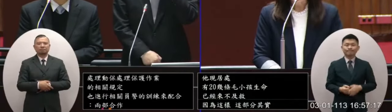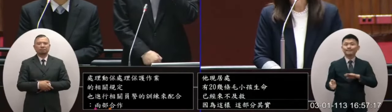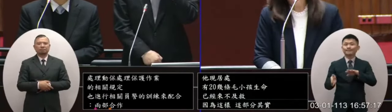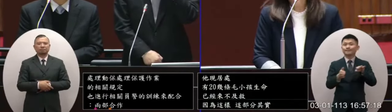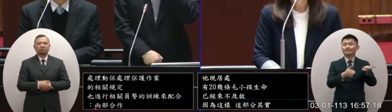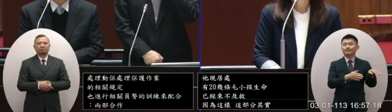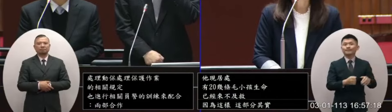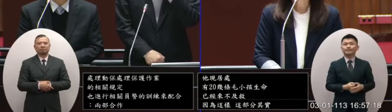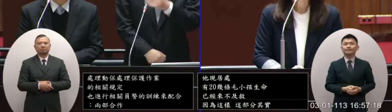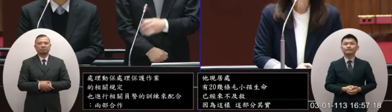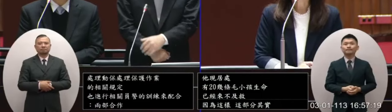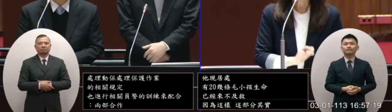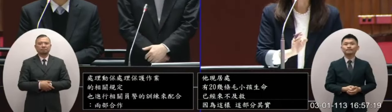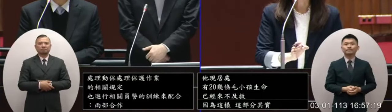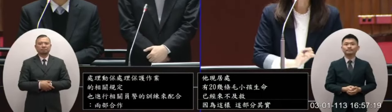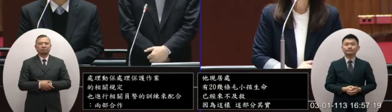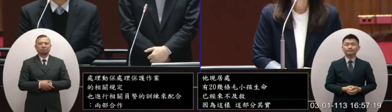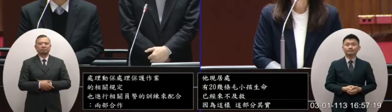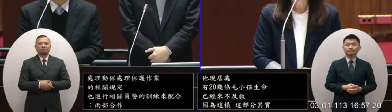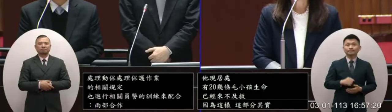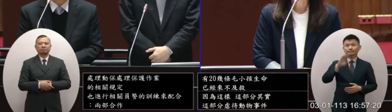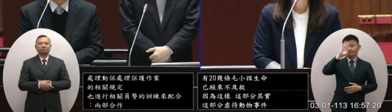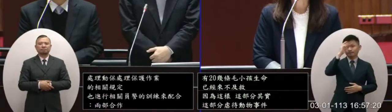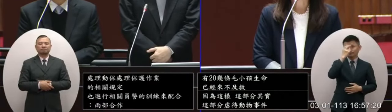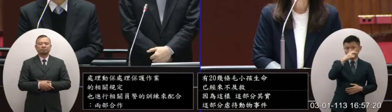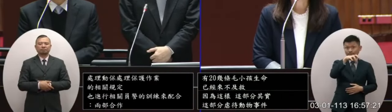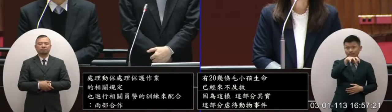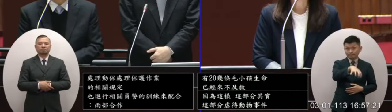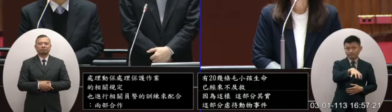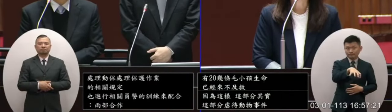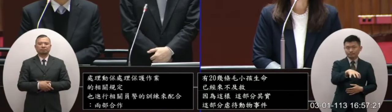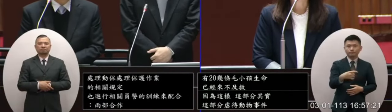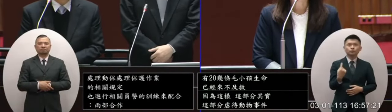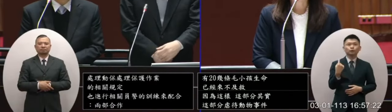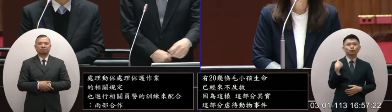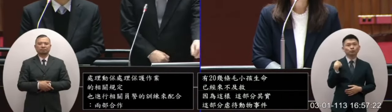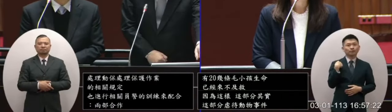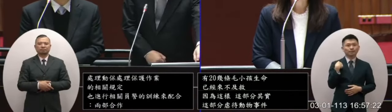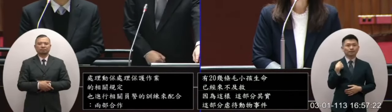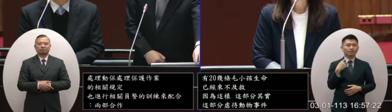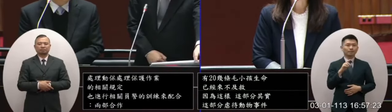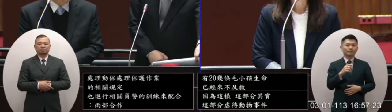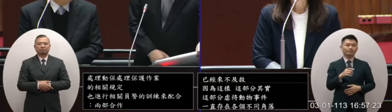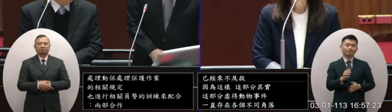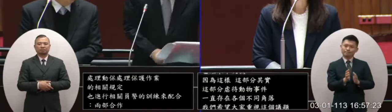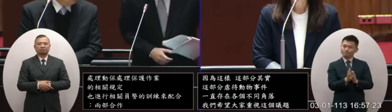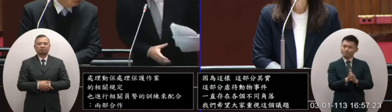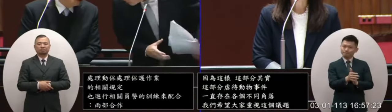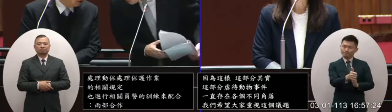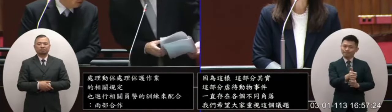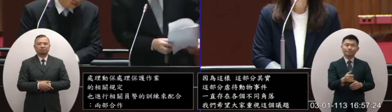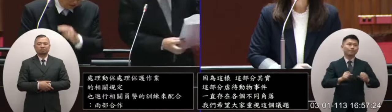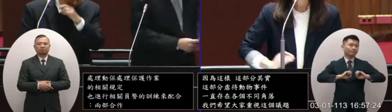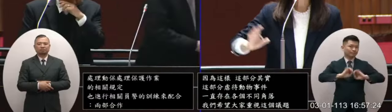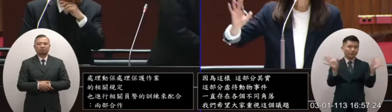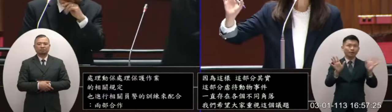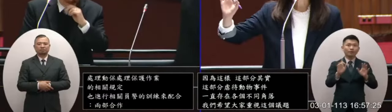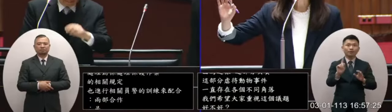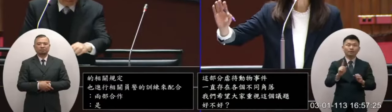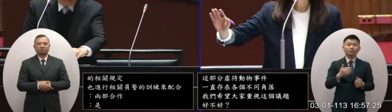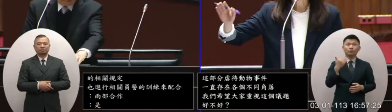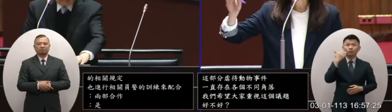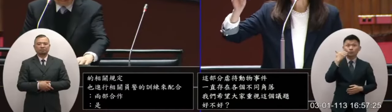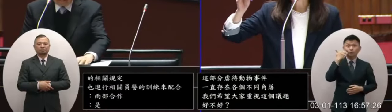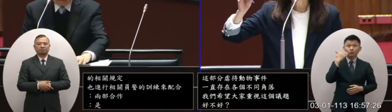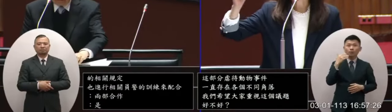另外其实就是在我们的检疫所，我知道其实昨天这个也要给我们一些肯定啊。在昨天其实我们公布了，就是如果